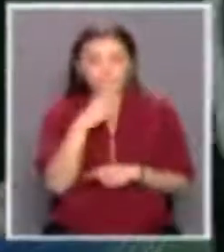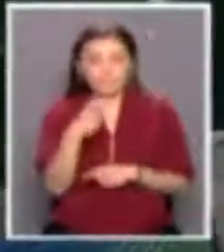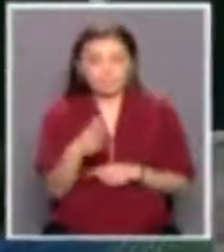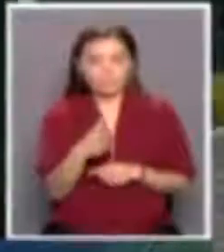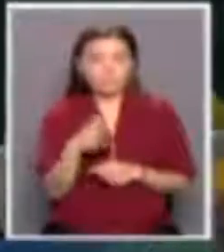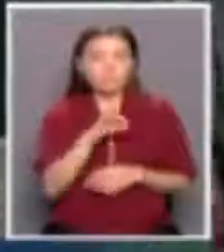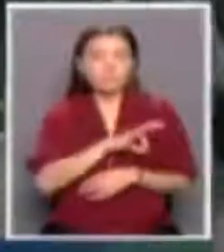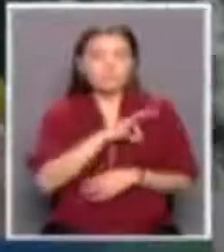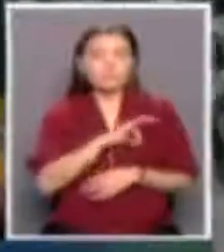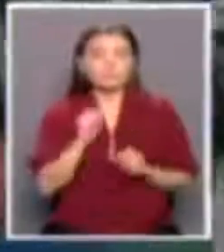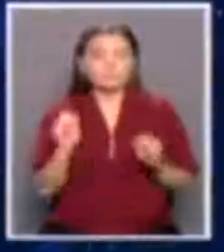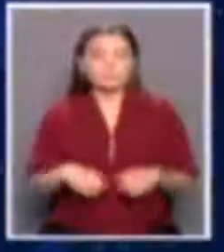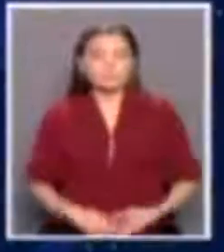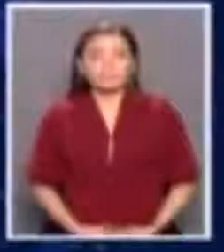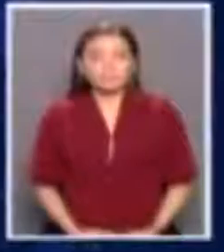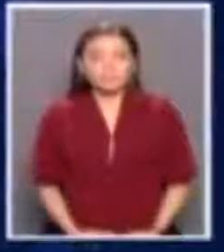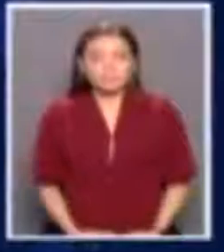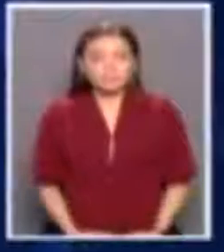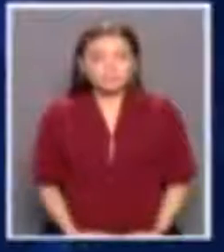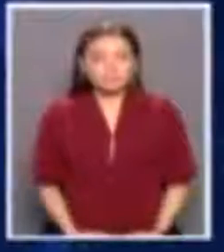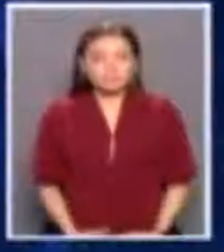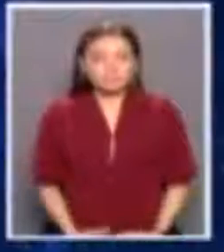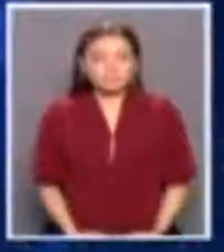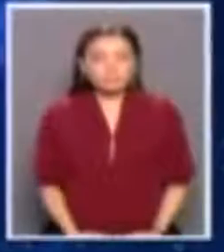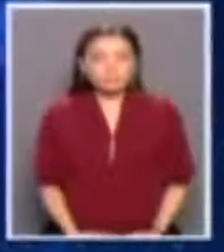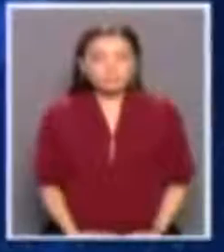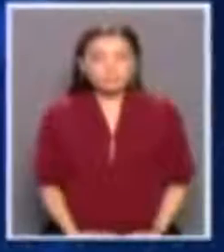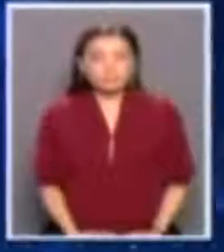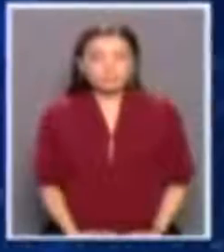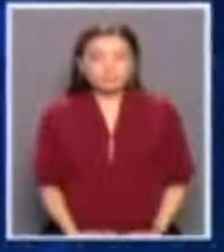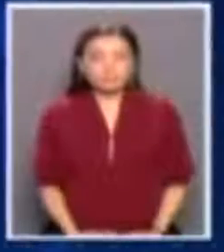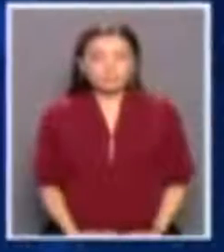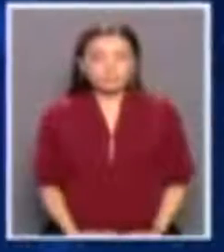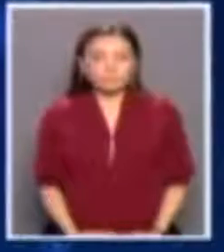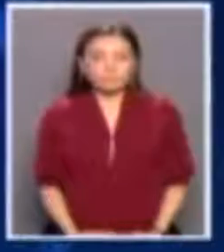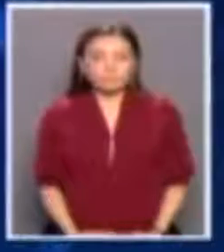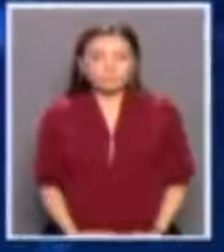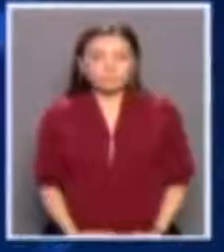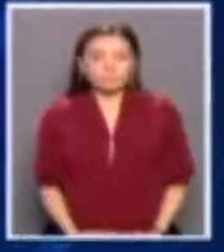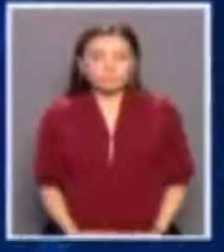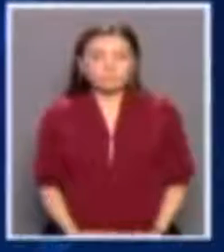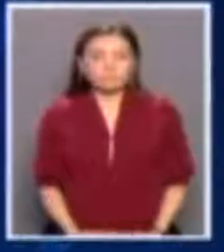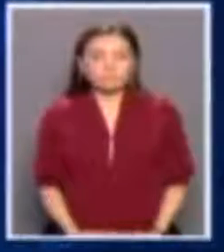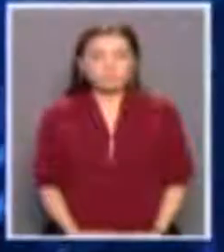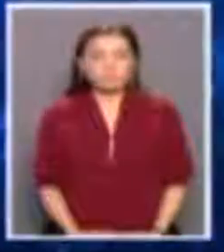қалады. Кәдеге жарасын. Гүлфани Хамзи, Айбек Қалымов, Атырау арнасы.